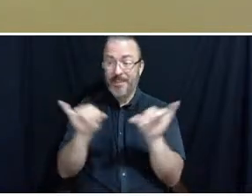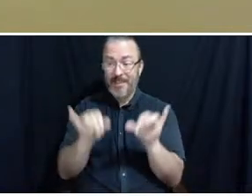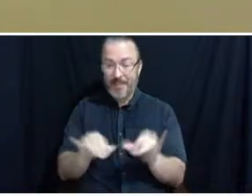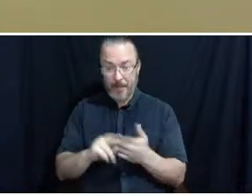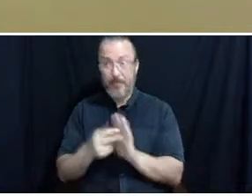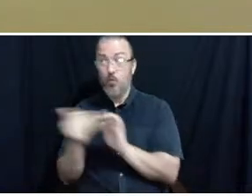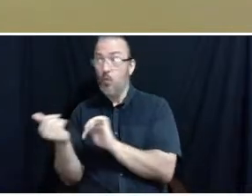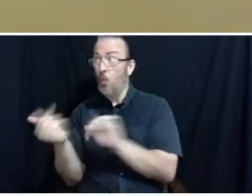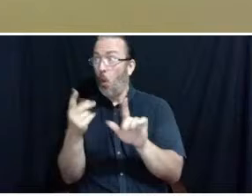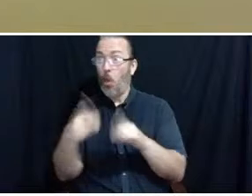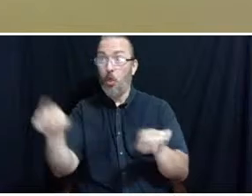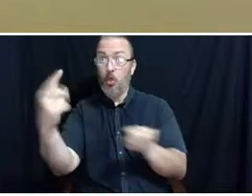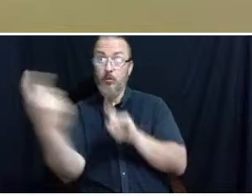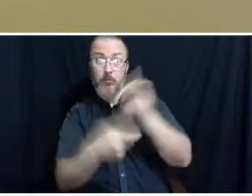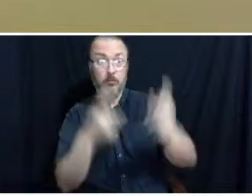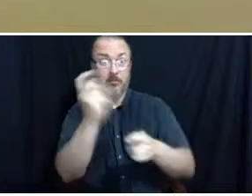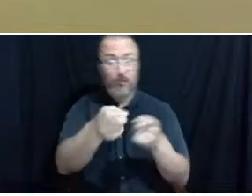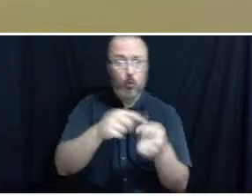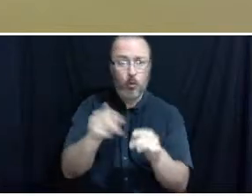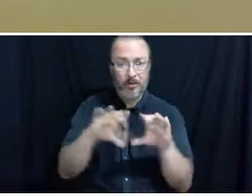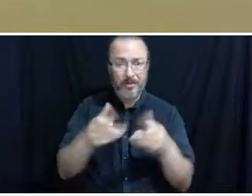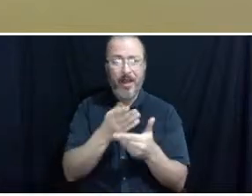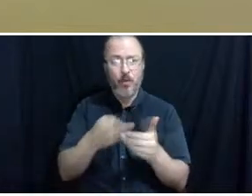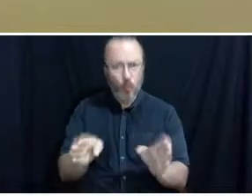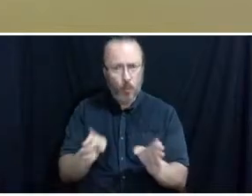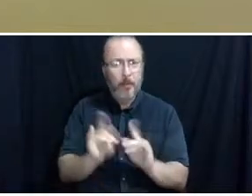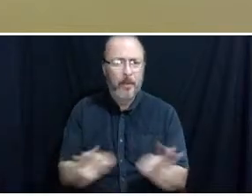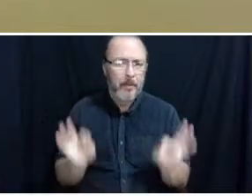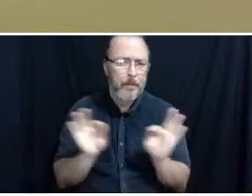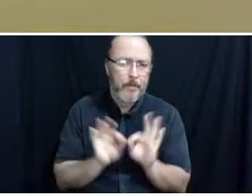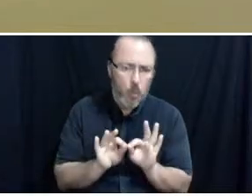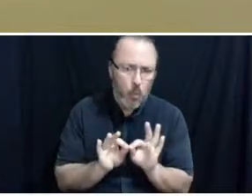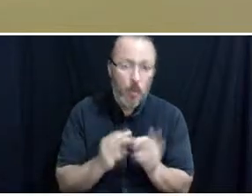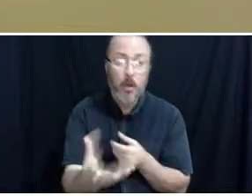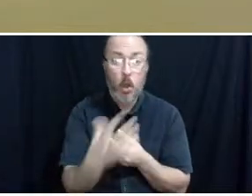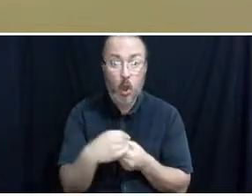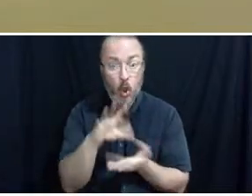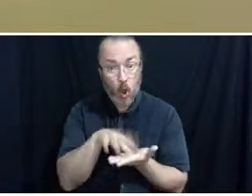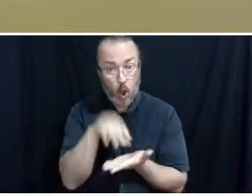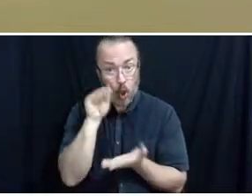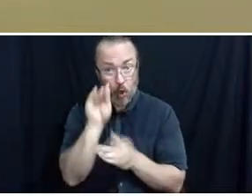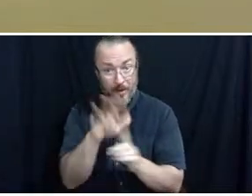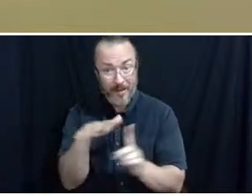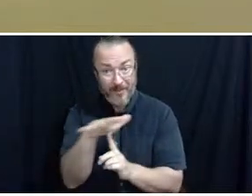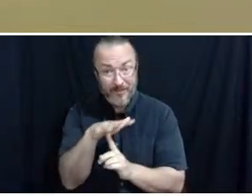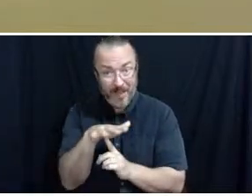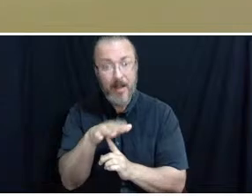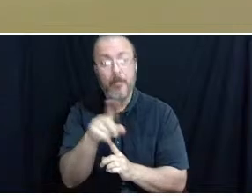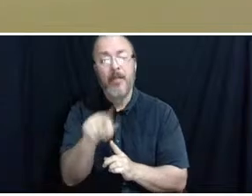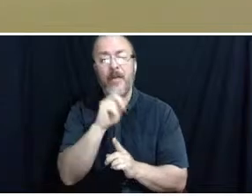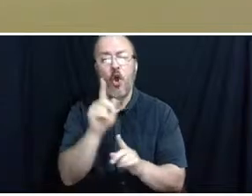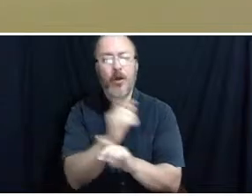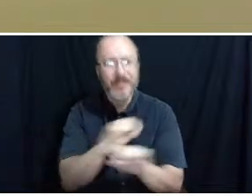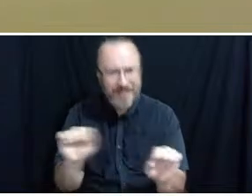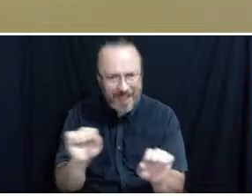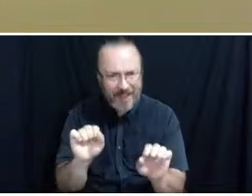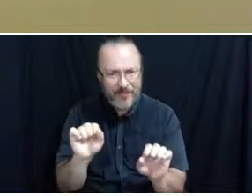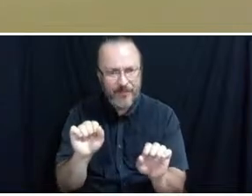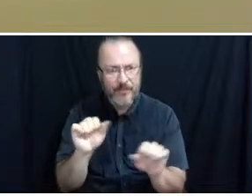inclusif, les contributions de tout un chacun à la salle de classe sont valorisées et les environnements d'apprentissage sûrs et